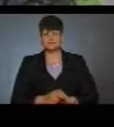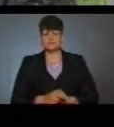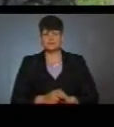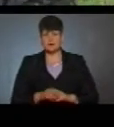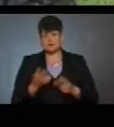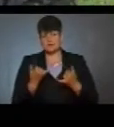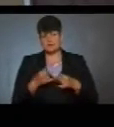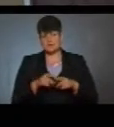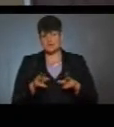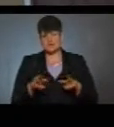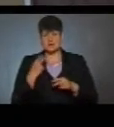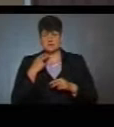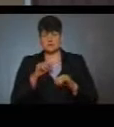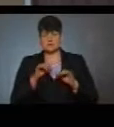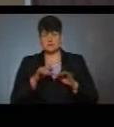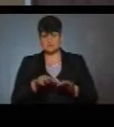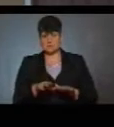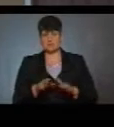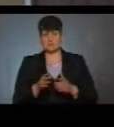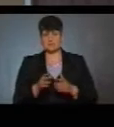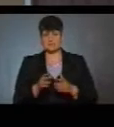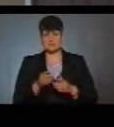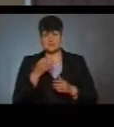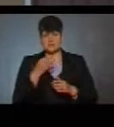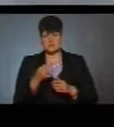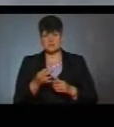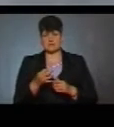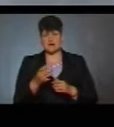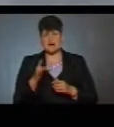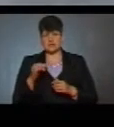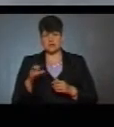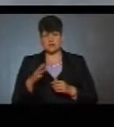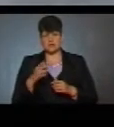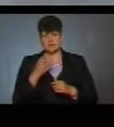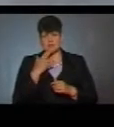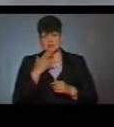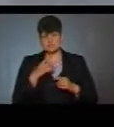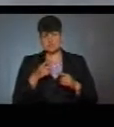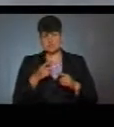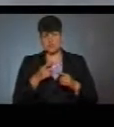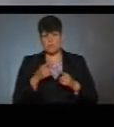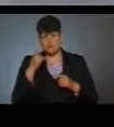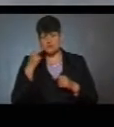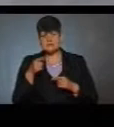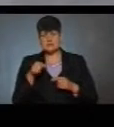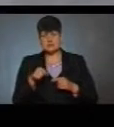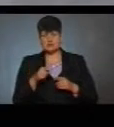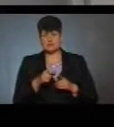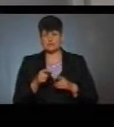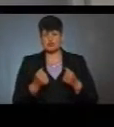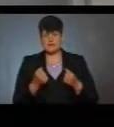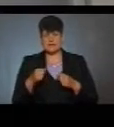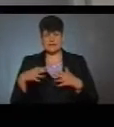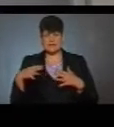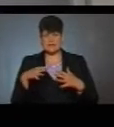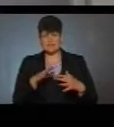статті 286 Кримінального кодексу України, повідомив речник Нацполіції області Сергій Крета. За його словами, згідно зі статтею, водія, який наїхав